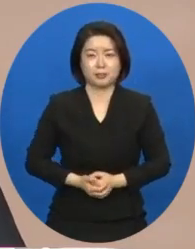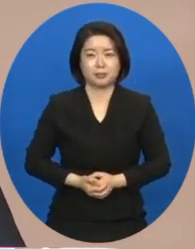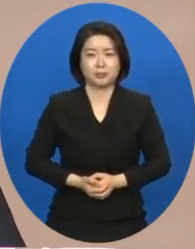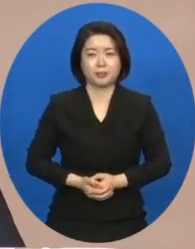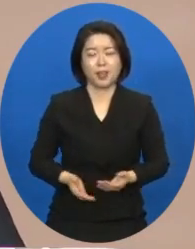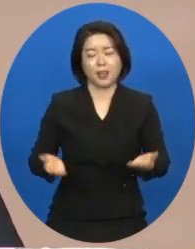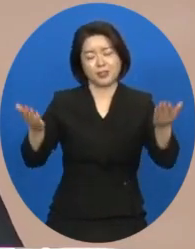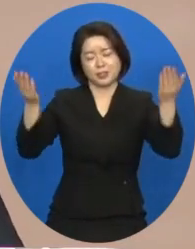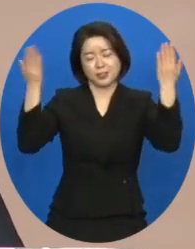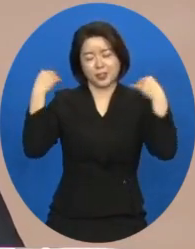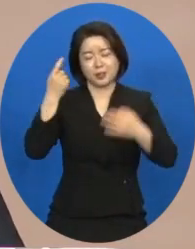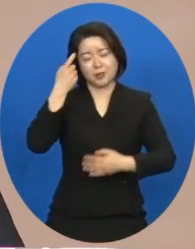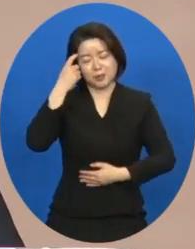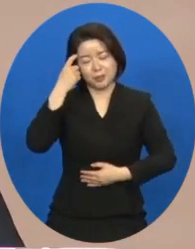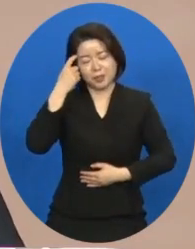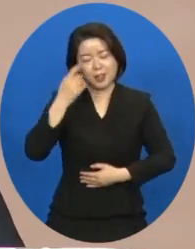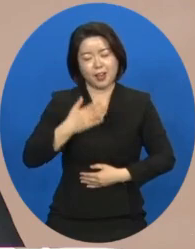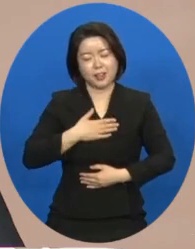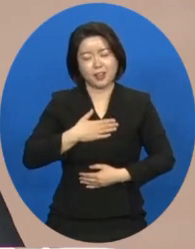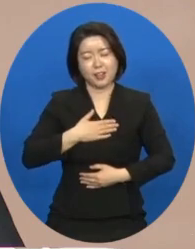지나고 보니까 정말